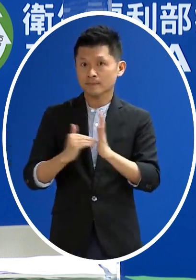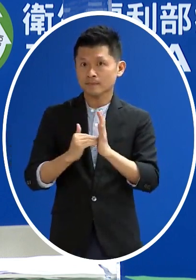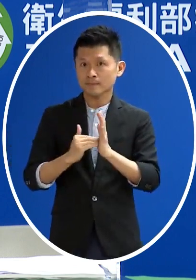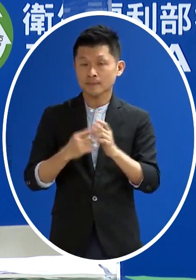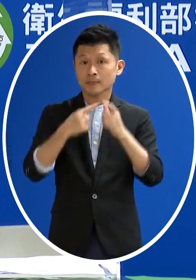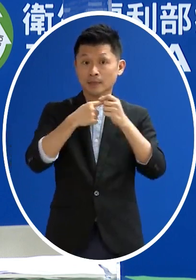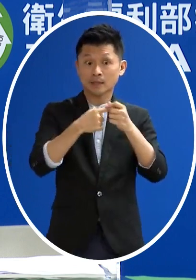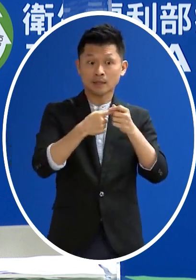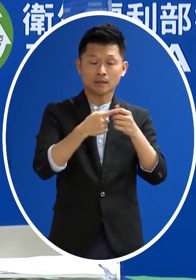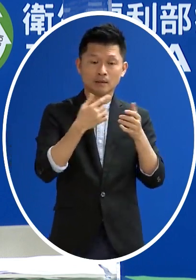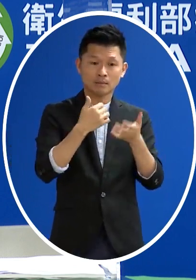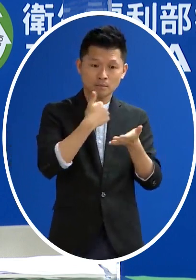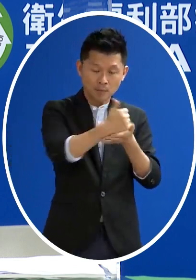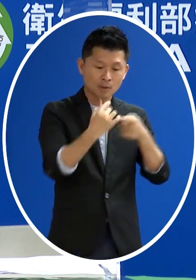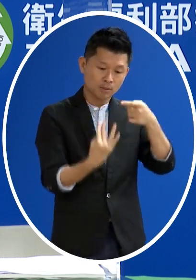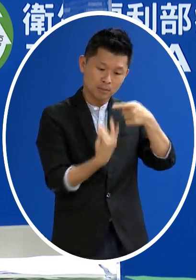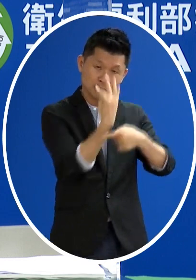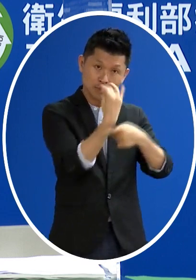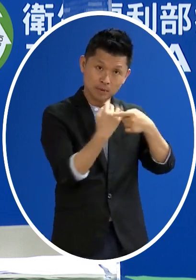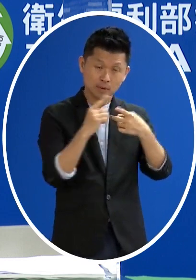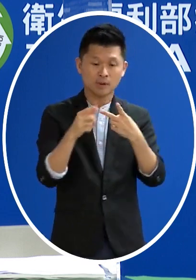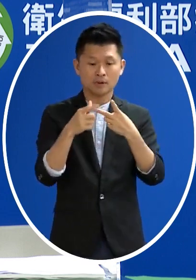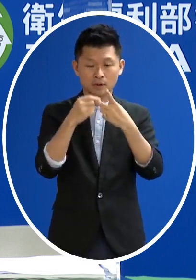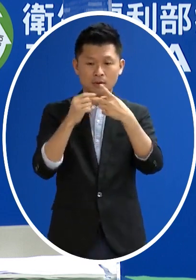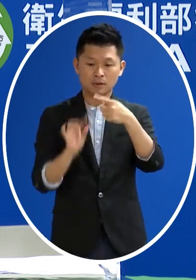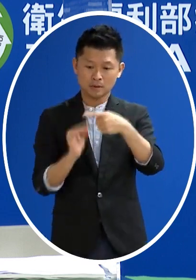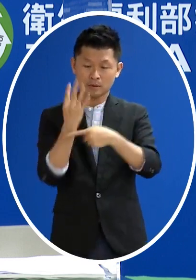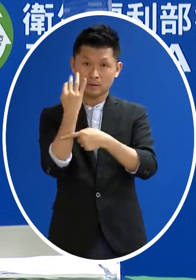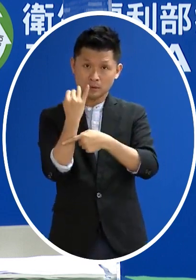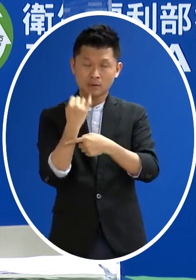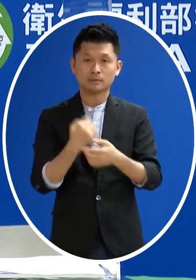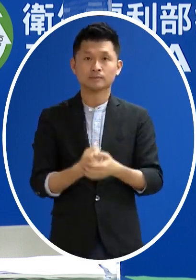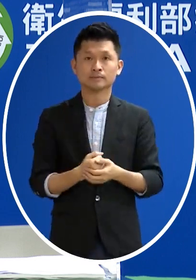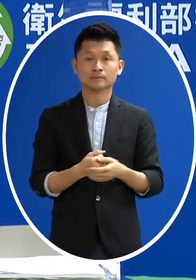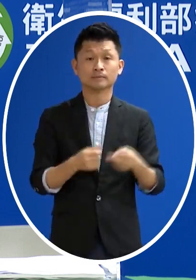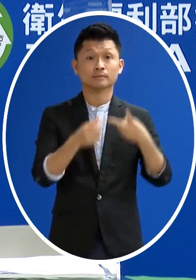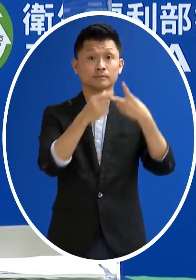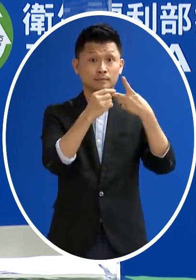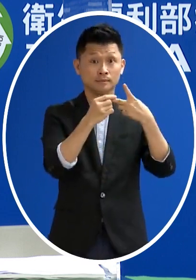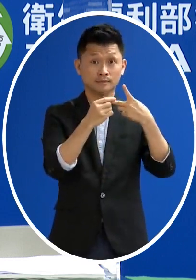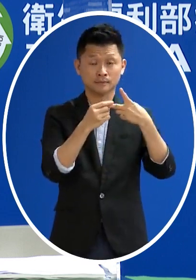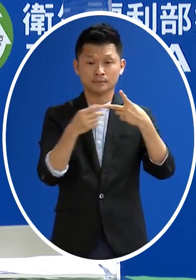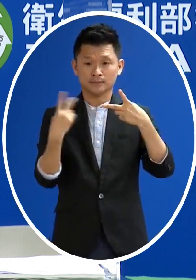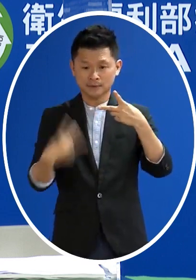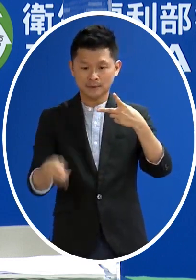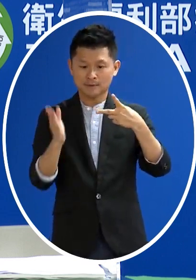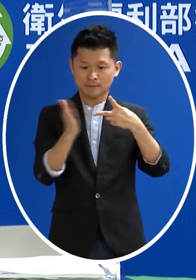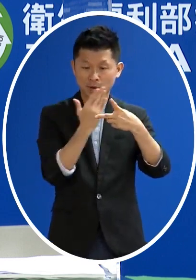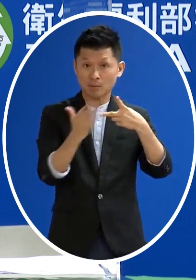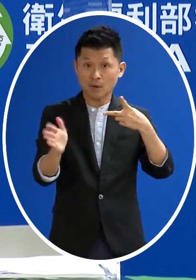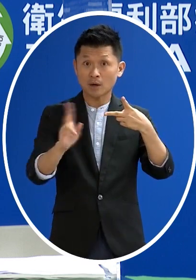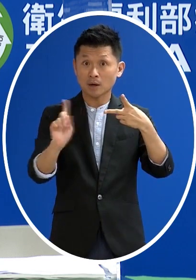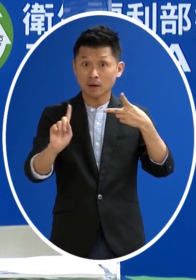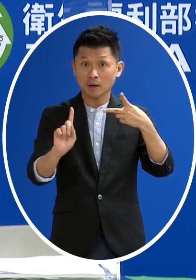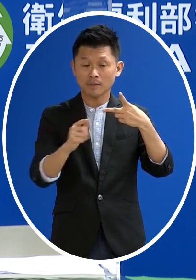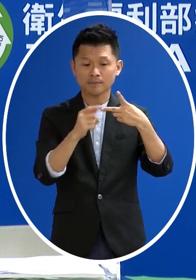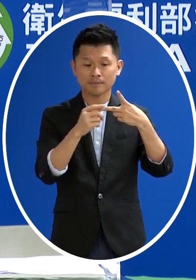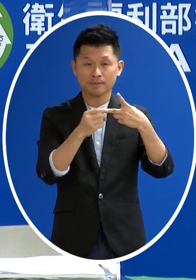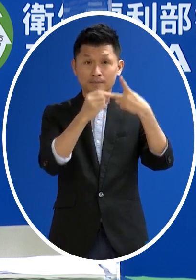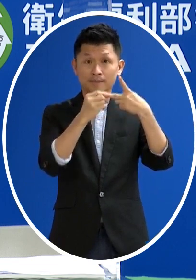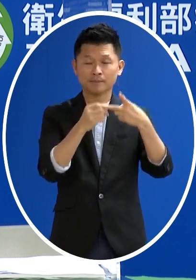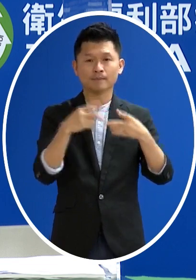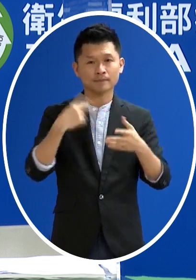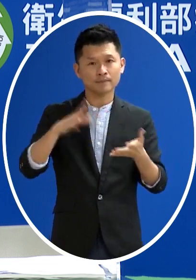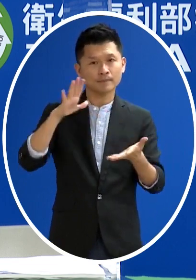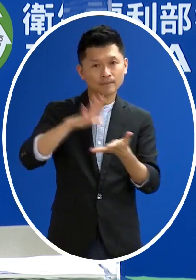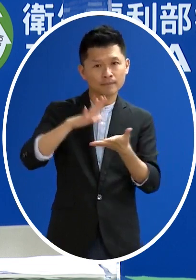第一批先配20%，第二批再来配。那第二批分作两批，最主要是在第二批会做一些弹性的调